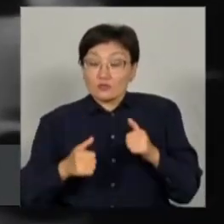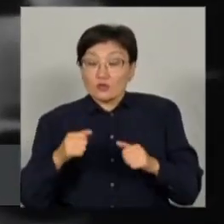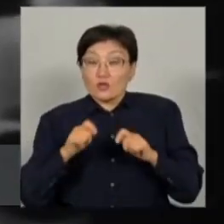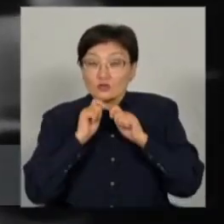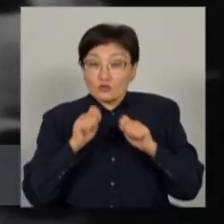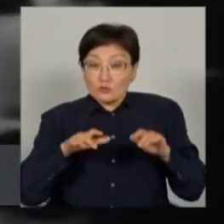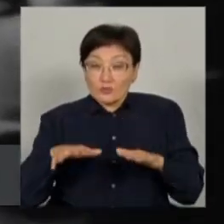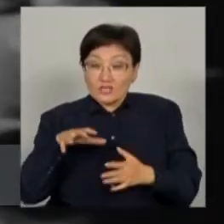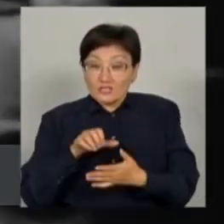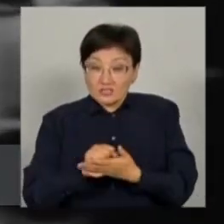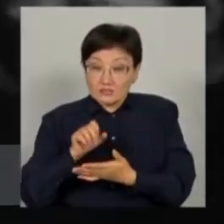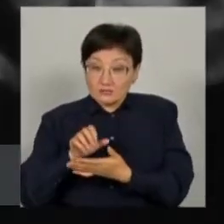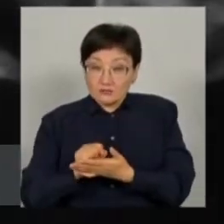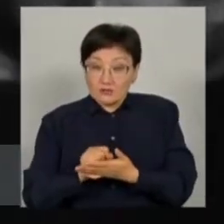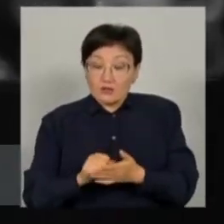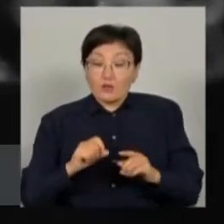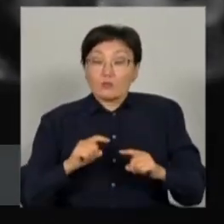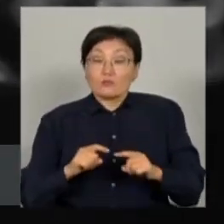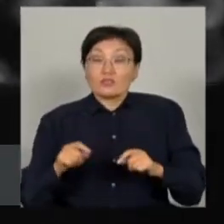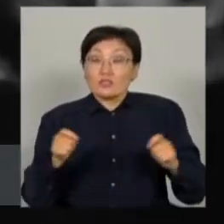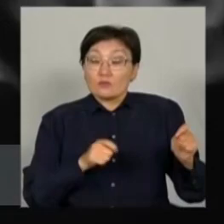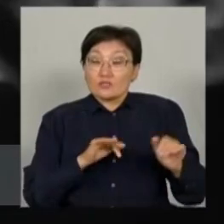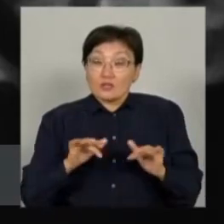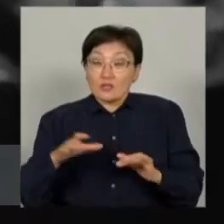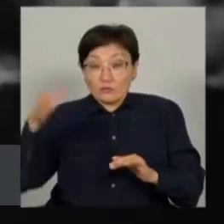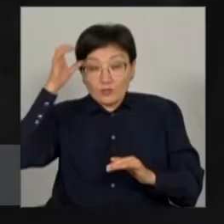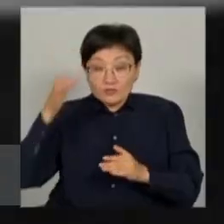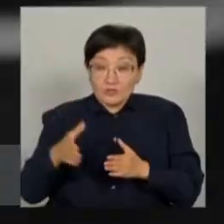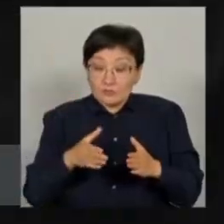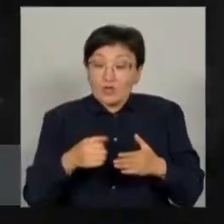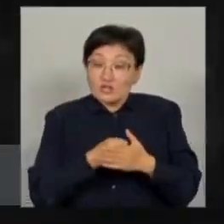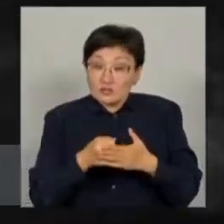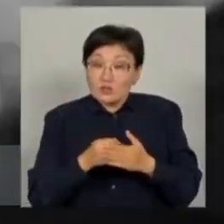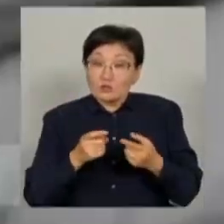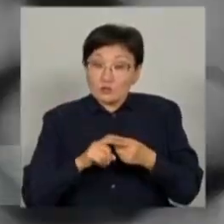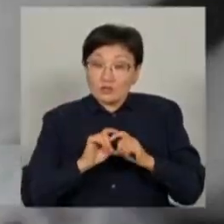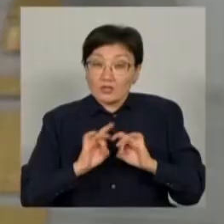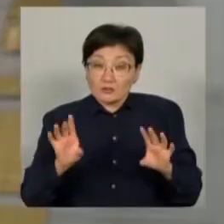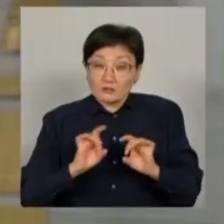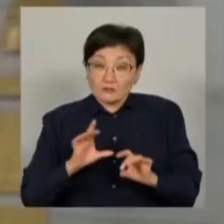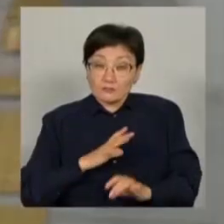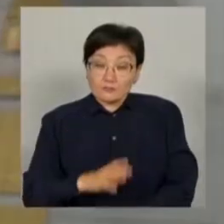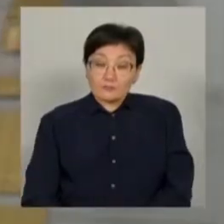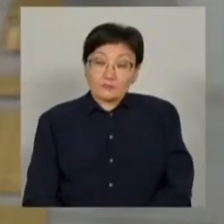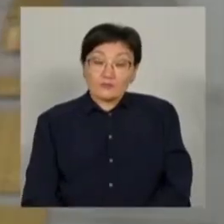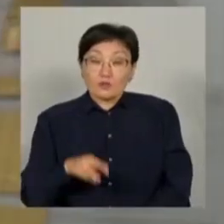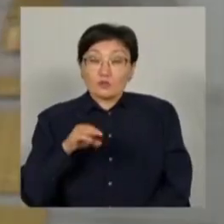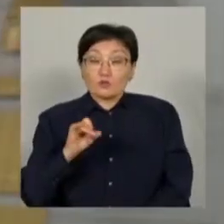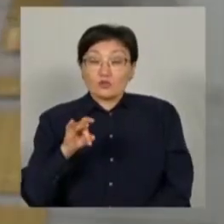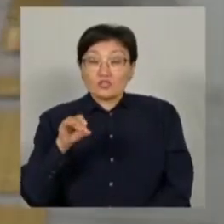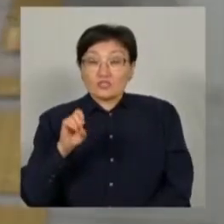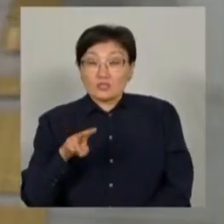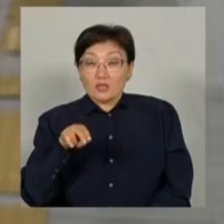жүлделі орындарды иеленді. Жиында профессордың ғылым жолындағы жетістіктер айтылды. Тұрсын апай